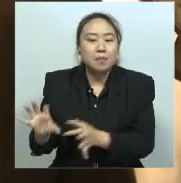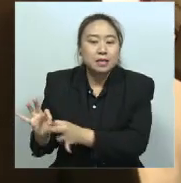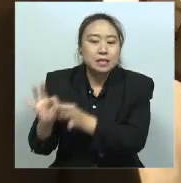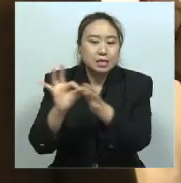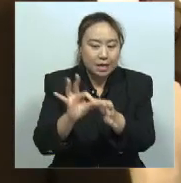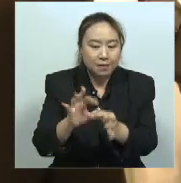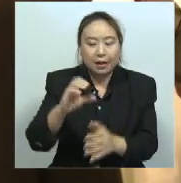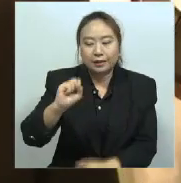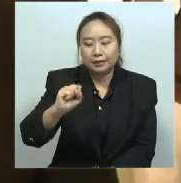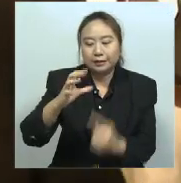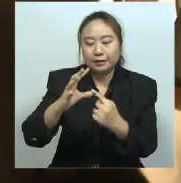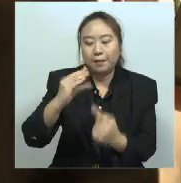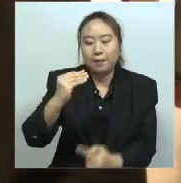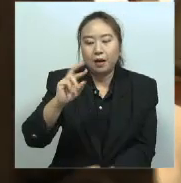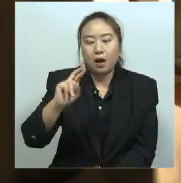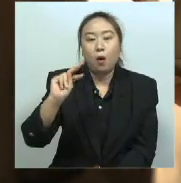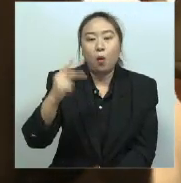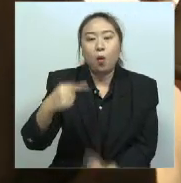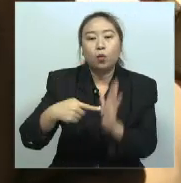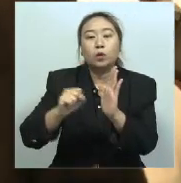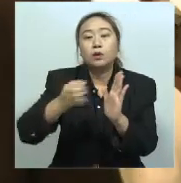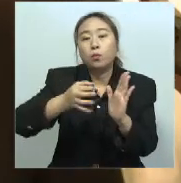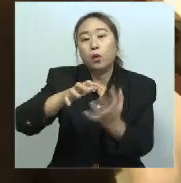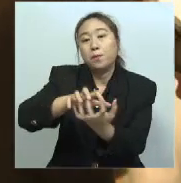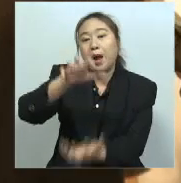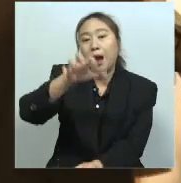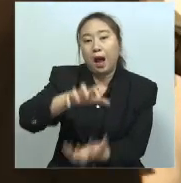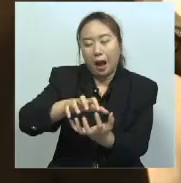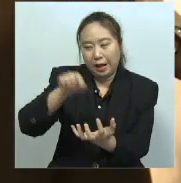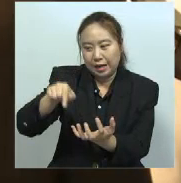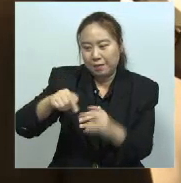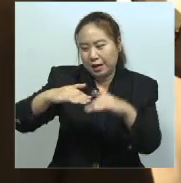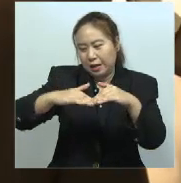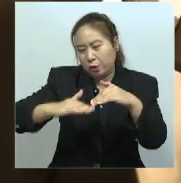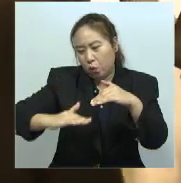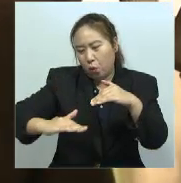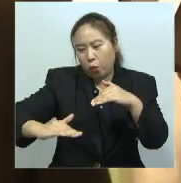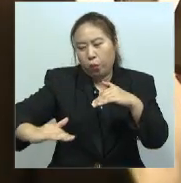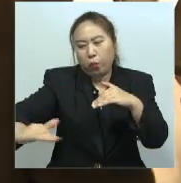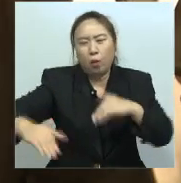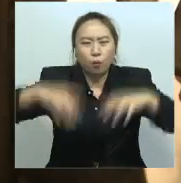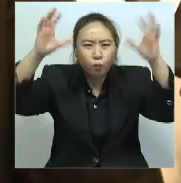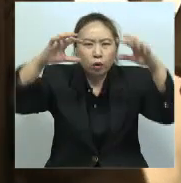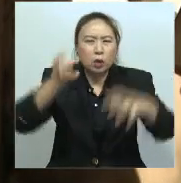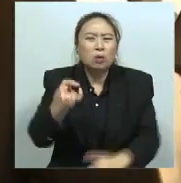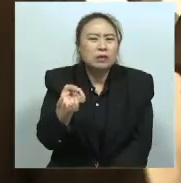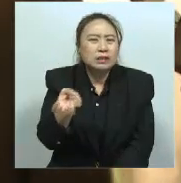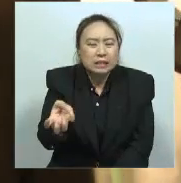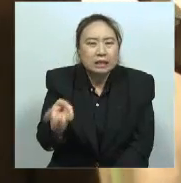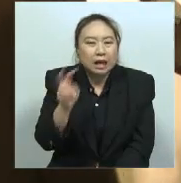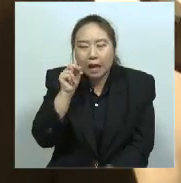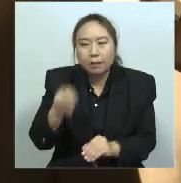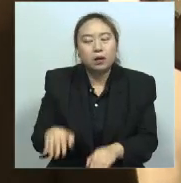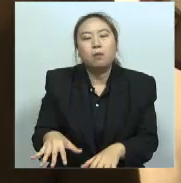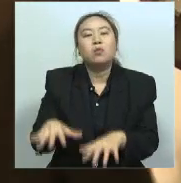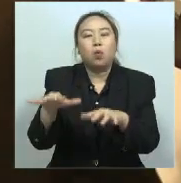สำโรงของสมุทรปราการเนี่ยมันที่ช่วงนั้นเป็นที่ลุ่มยาวคือตกประมาณ 3-40 มิลเนี่ยมันก็จะเริ่มท่วมผิวการจรา